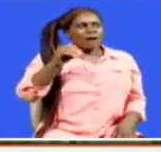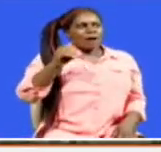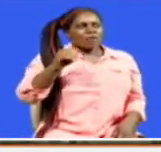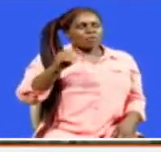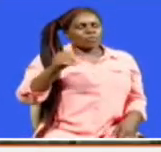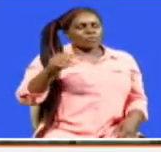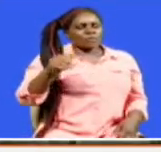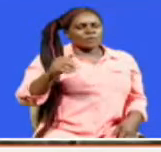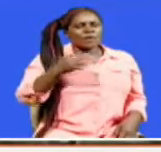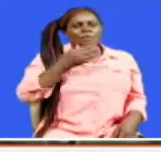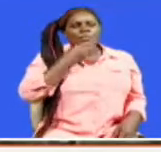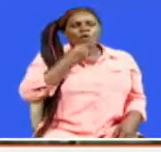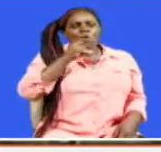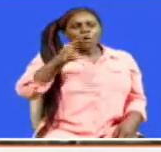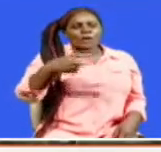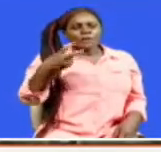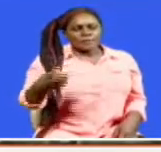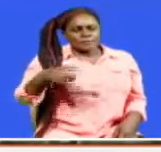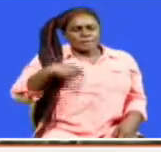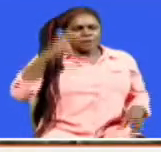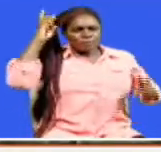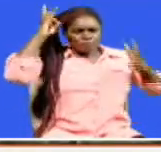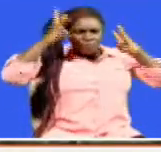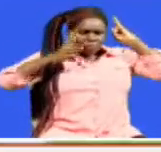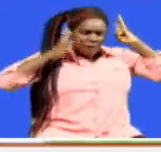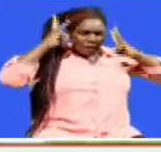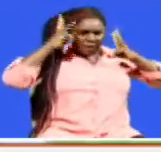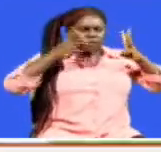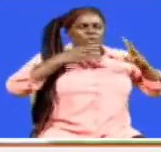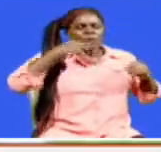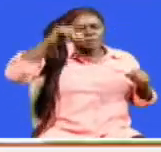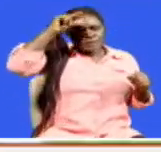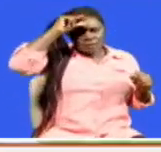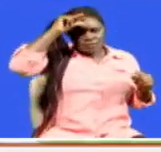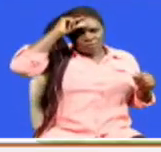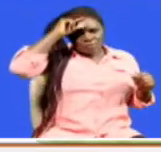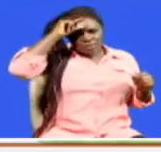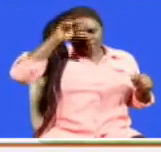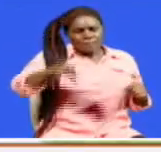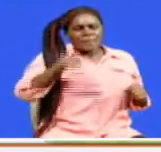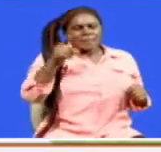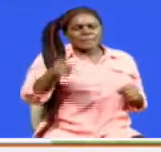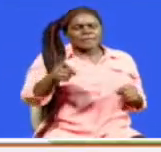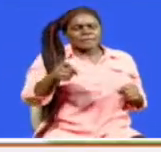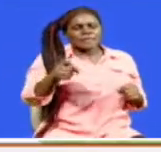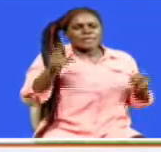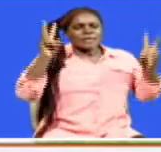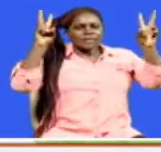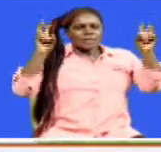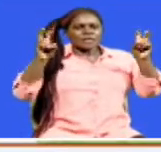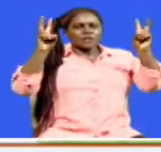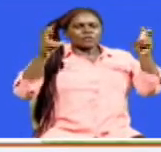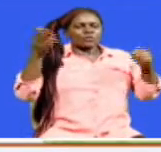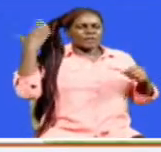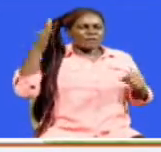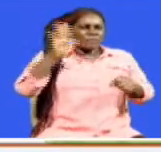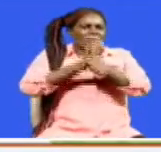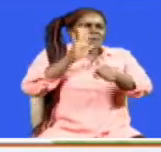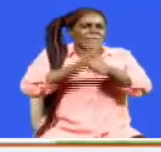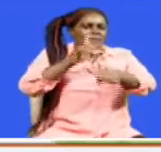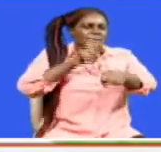alifariki. Sasa sisi tuko na wasiwasi. Tunataka serikali ishikue hii maneno. Sababu hii ripoti tumepiga mara